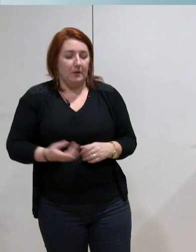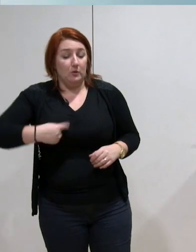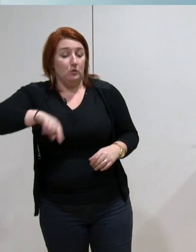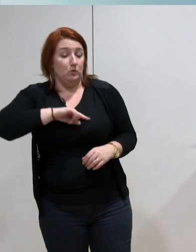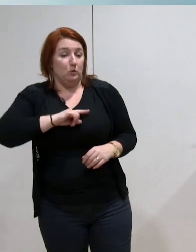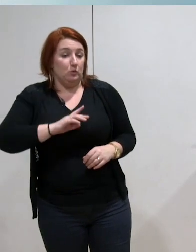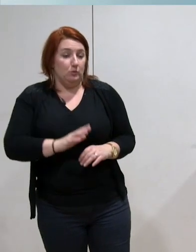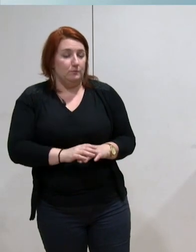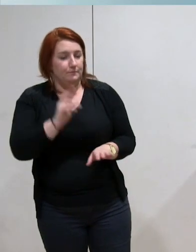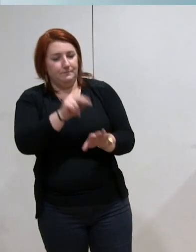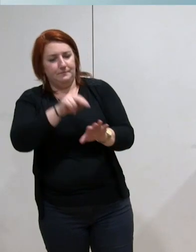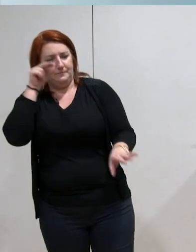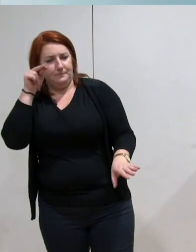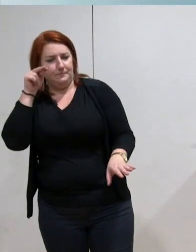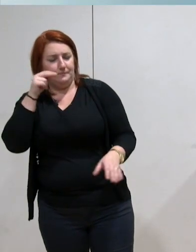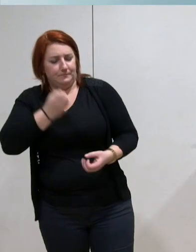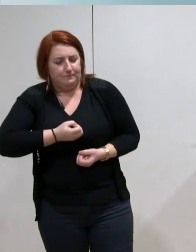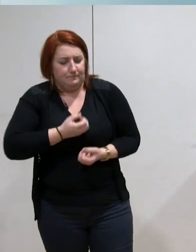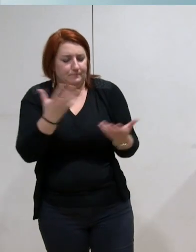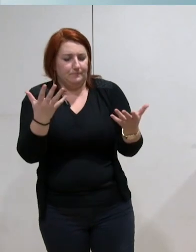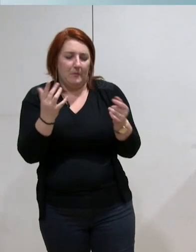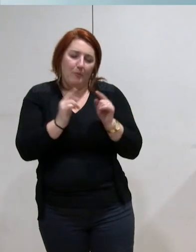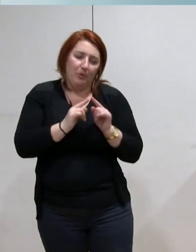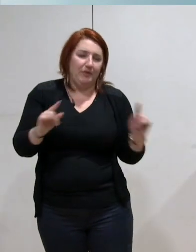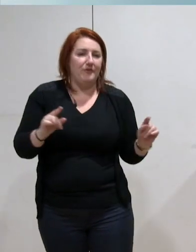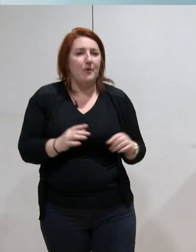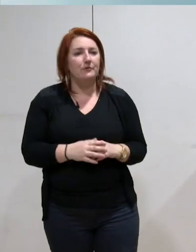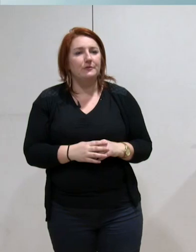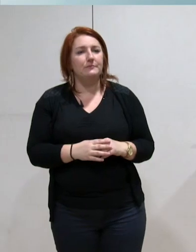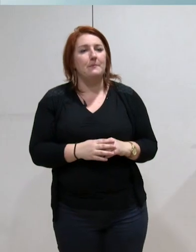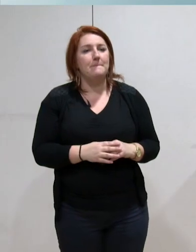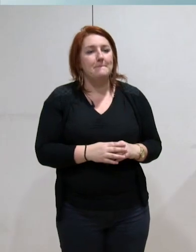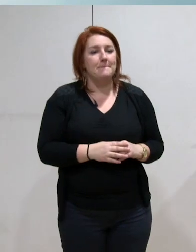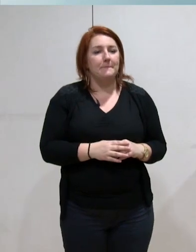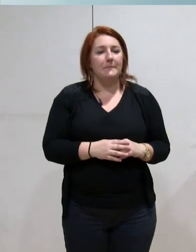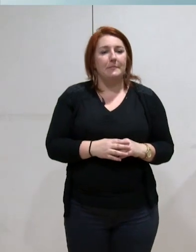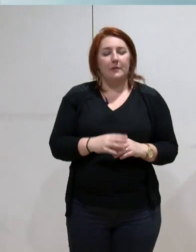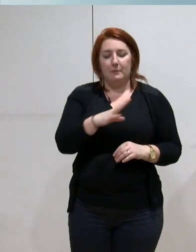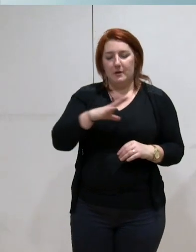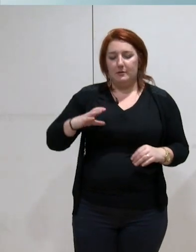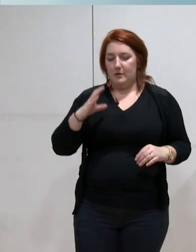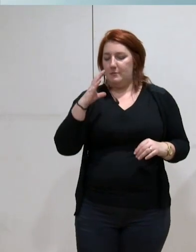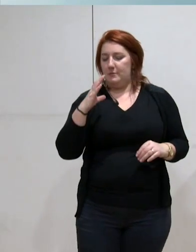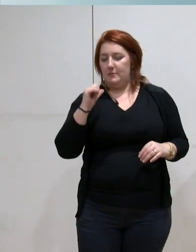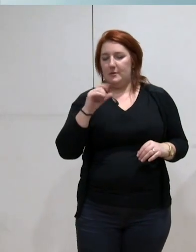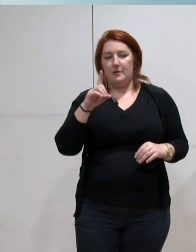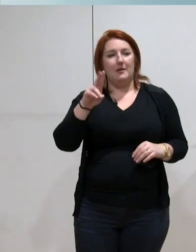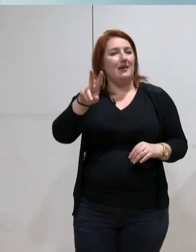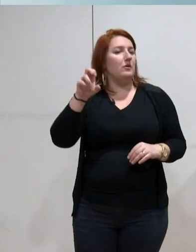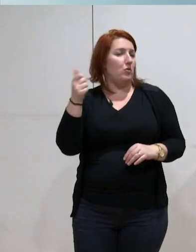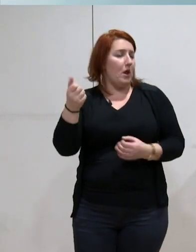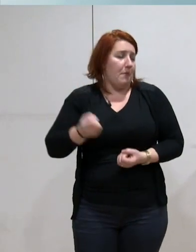approche qui aurait pu être différente qui consistait c'est ber Cadou qui l'avait exprimé